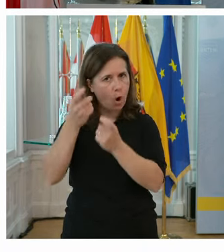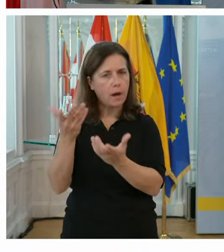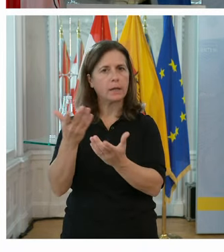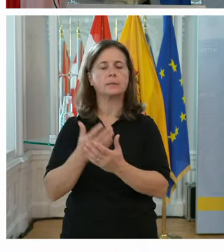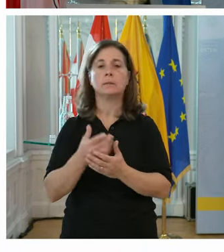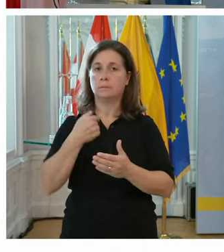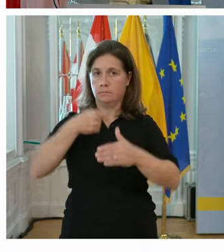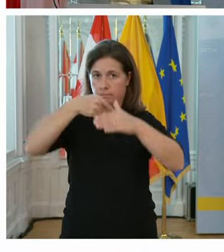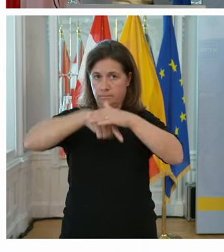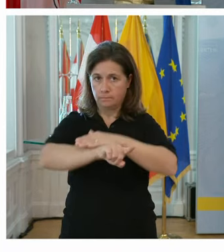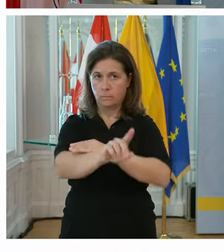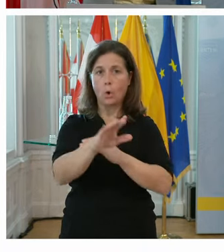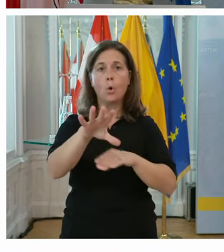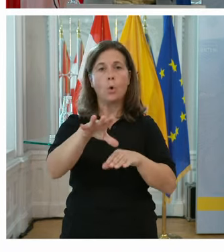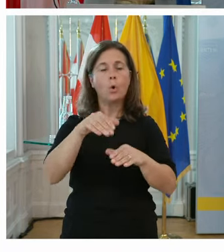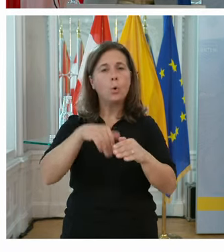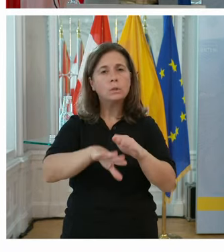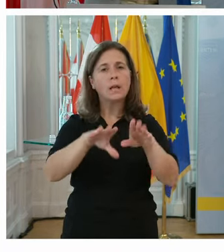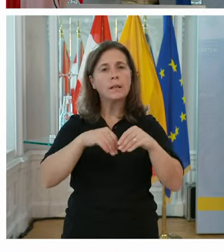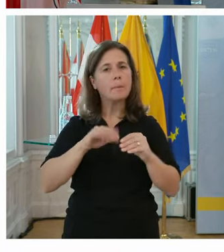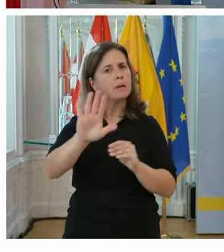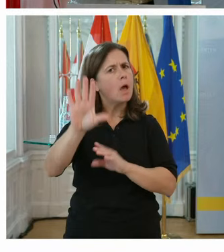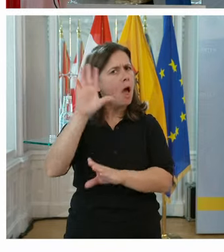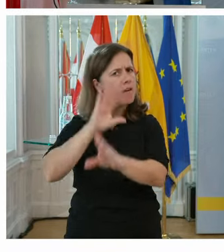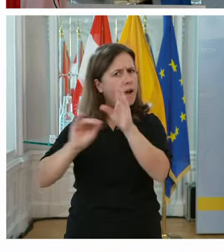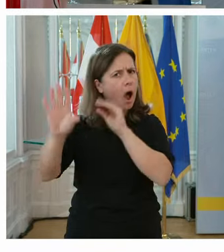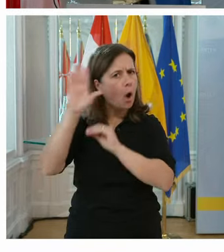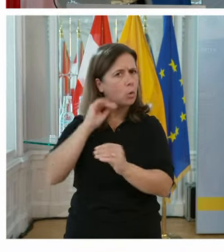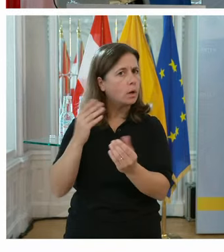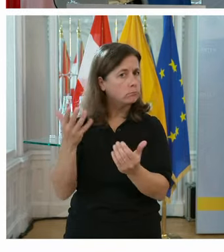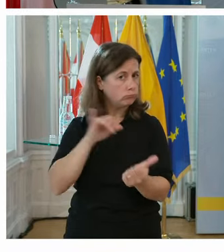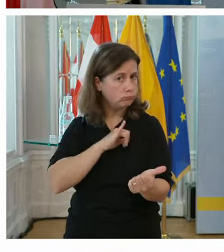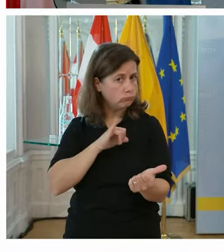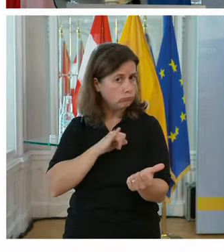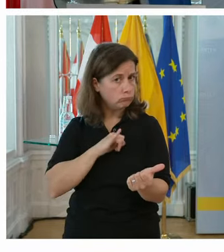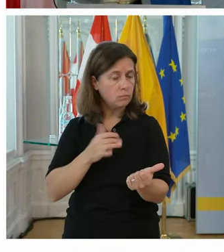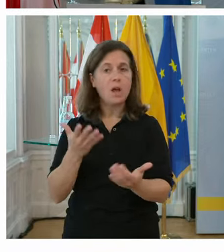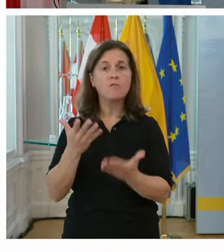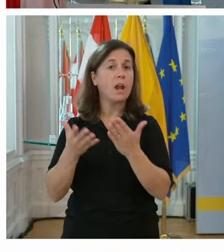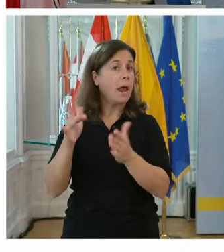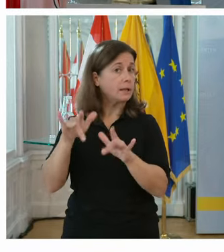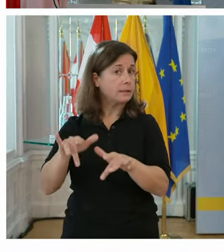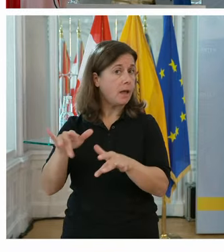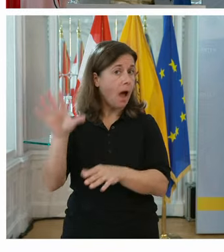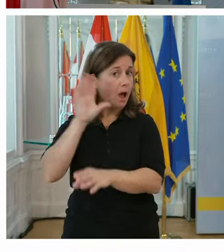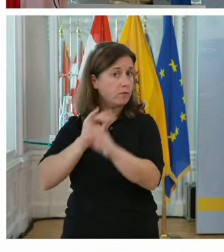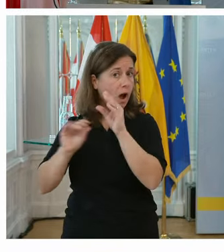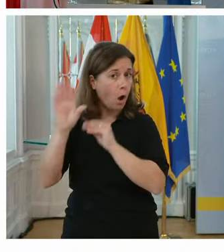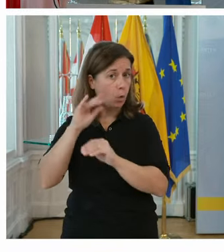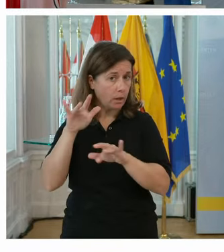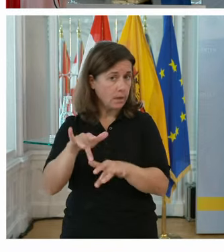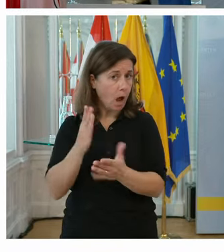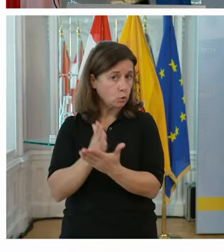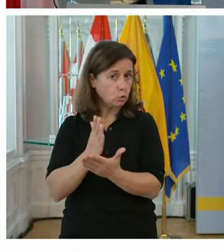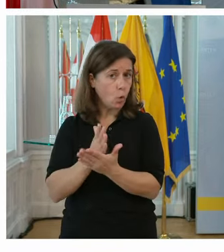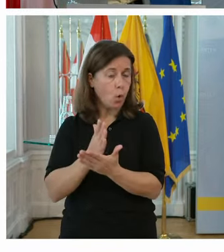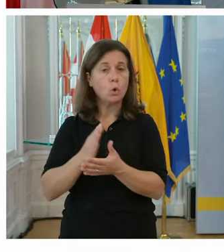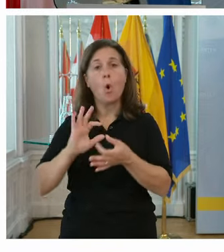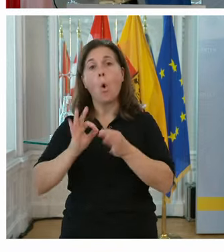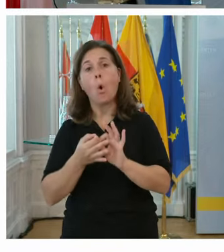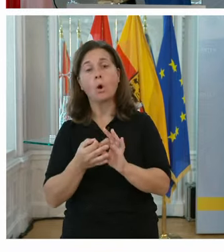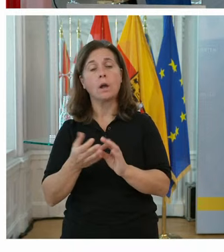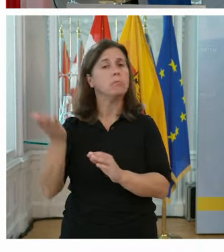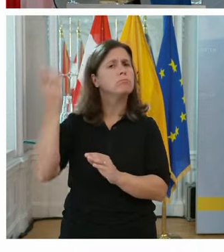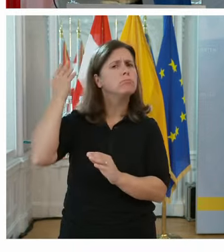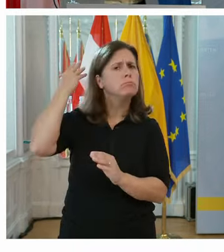Unternehmen und interessieren uns für ihre Erfahrungen im Themenfeld. Das heißt, es ist ja möglich, dass es bereits Erfahrungen aus der Vergangenheit gibt. Es kann sein, dass es in